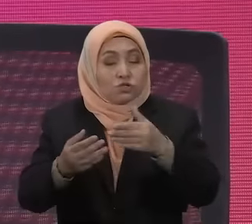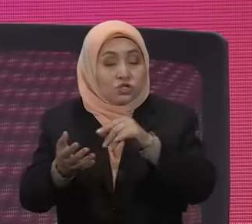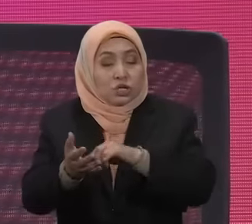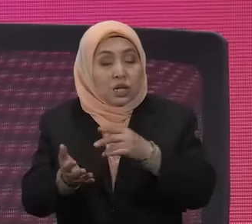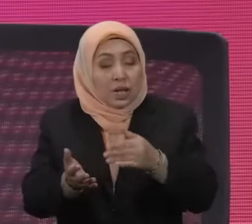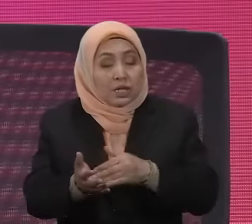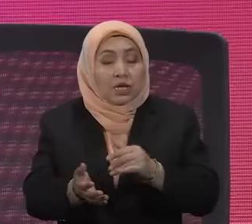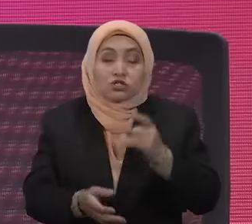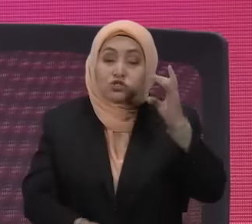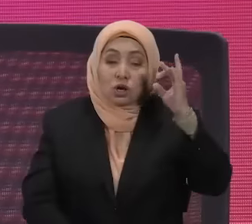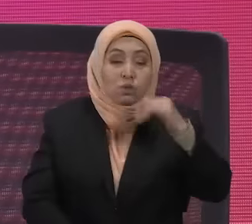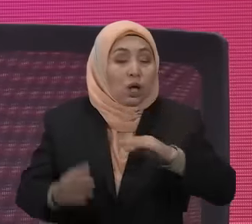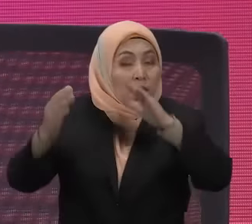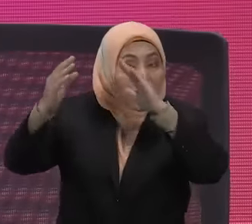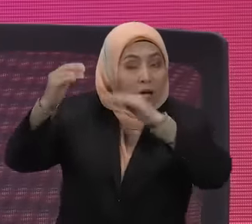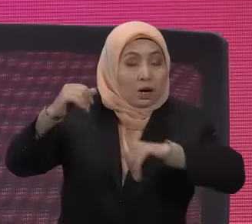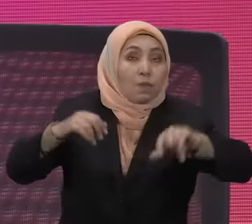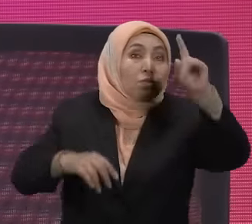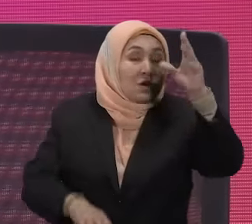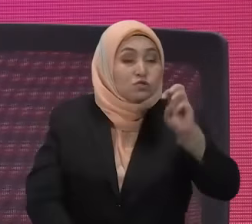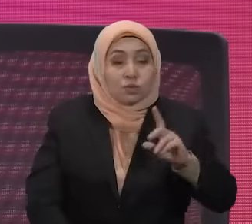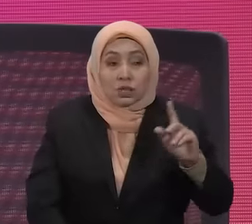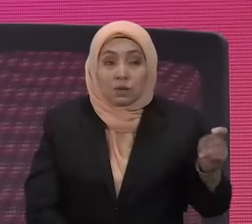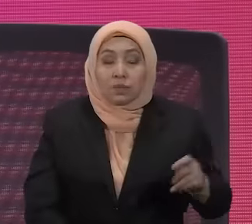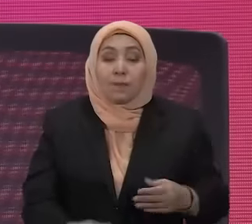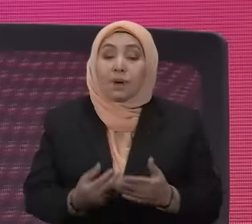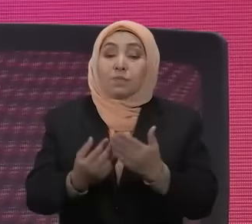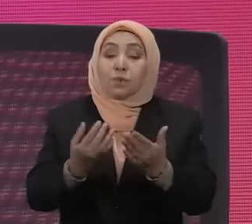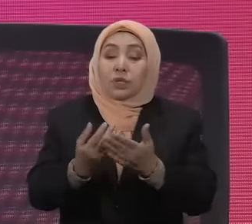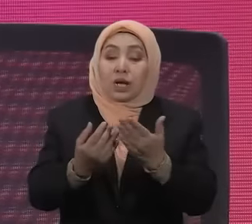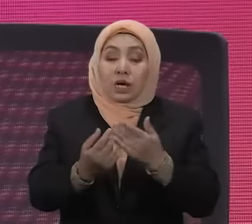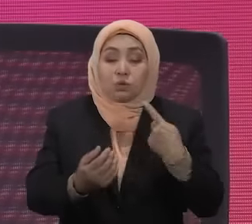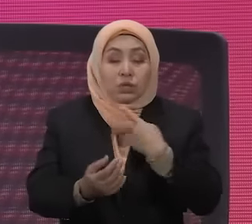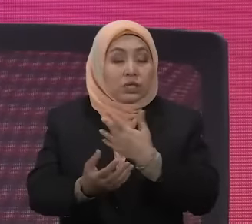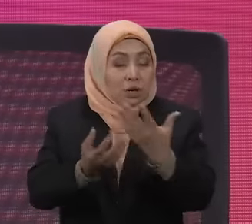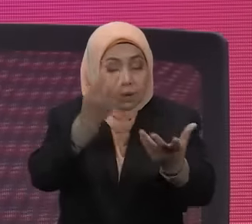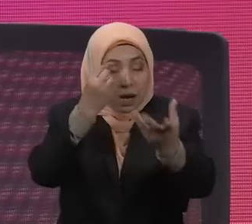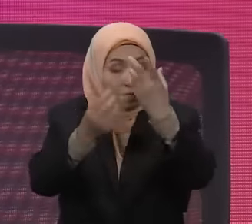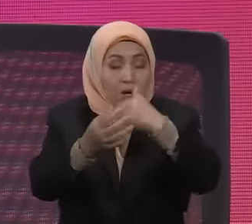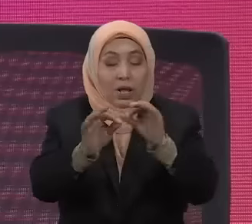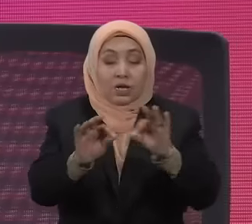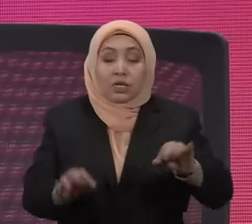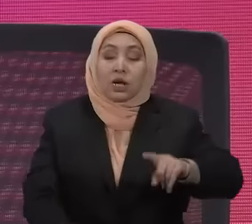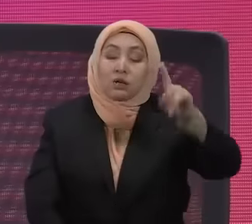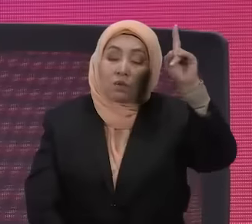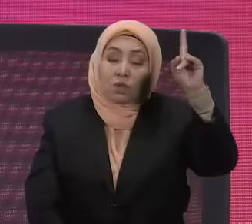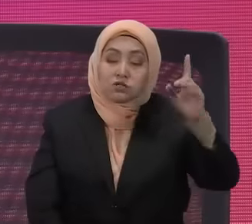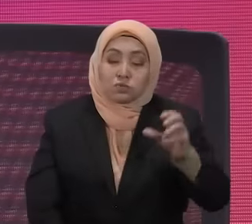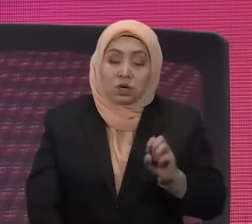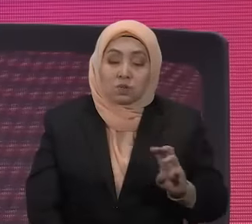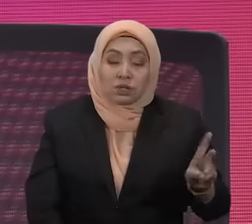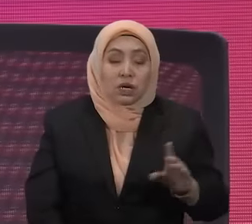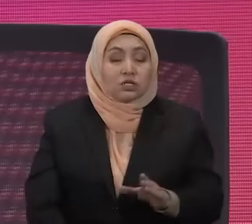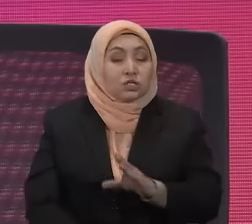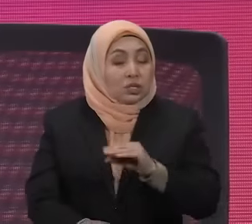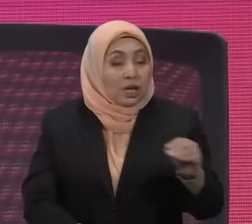fa'asa ulaik. Masya-Allah, mudah-mudahan Allah Subhanahu wa taala permudahkan untuk kita menghafal ayat-ayat Allah Subhanahu wa taala. Dan